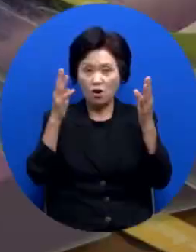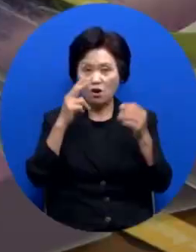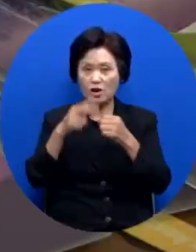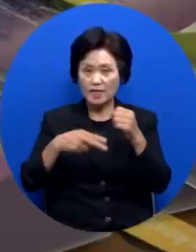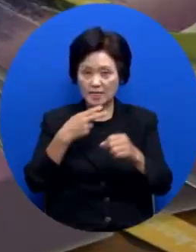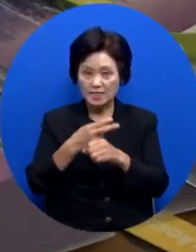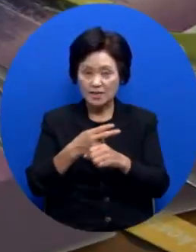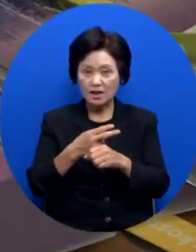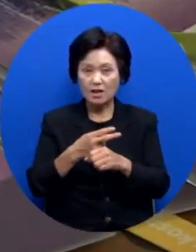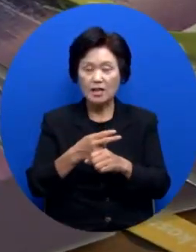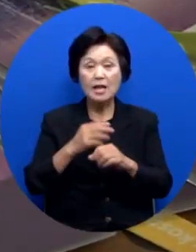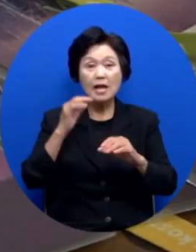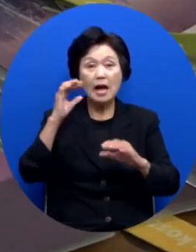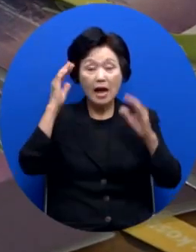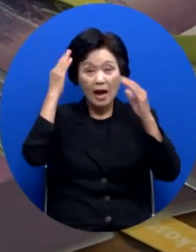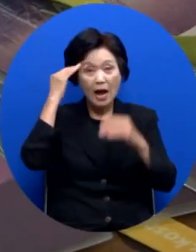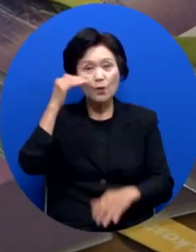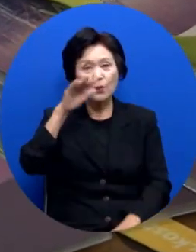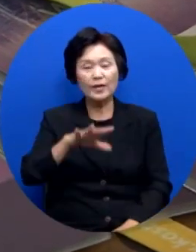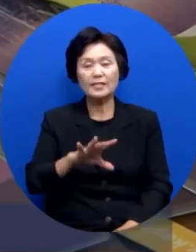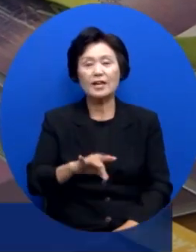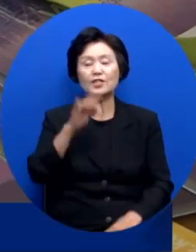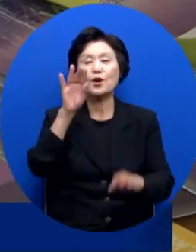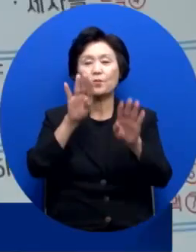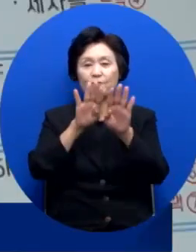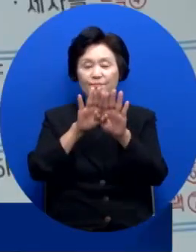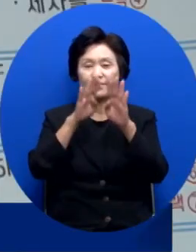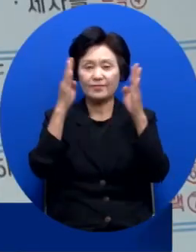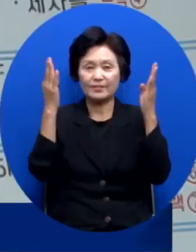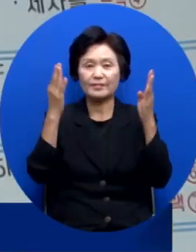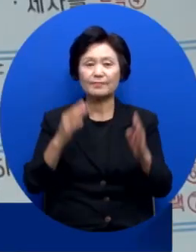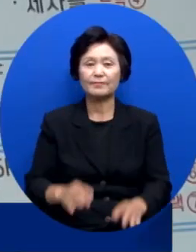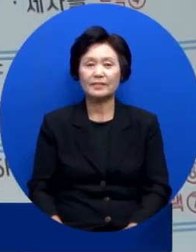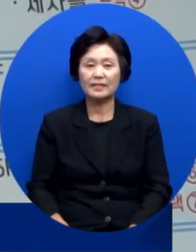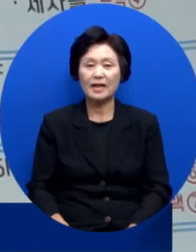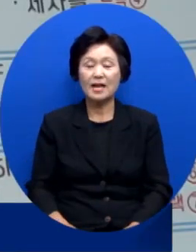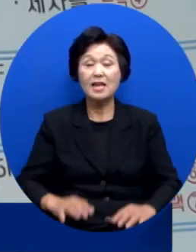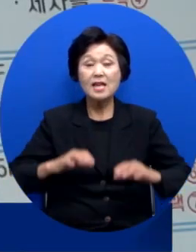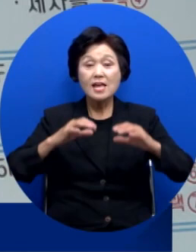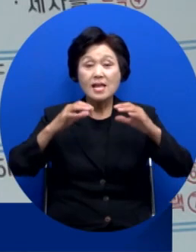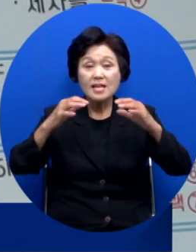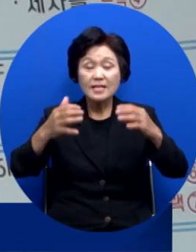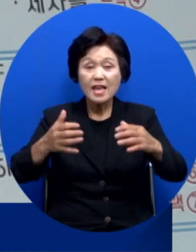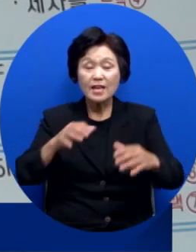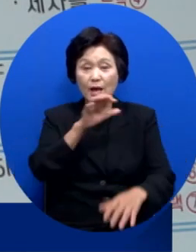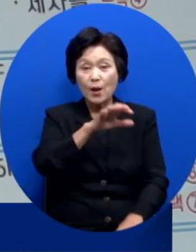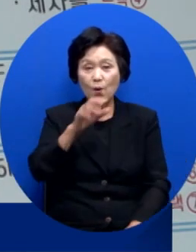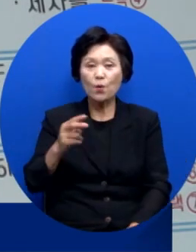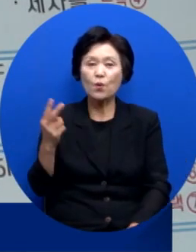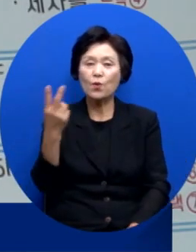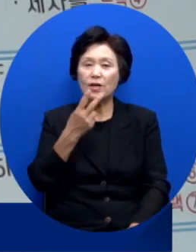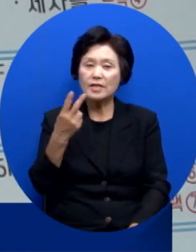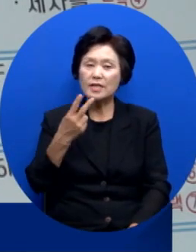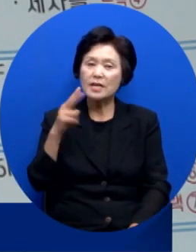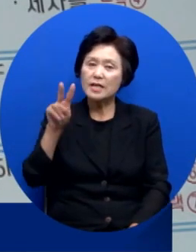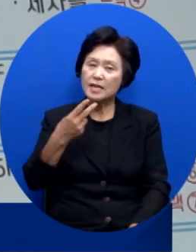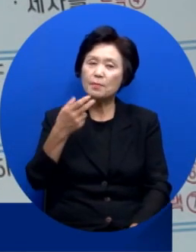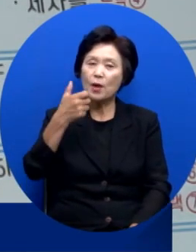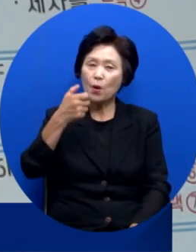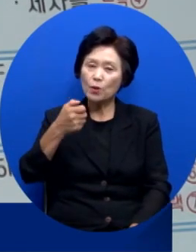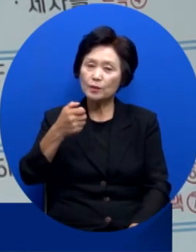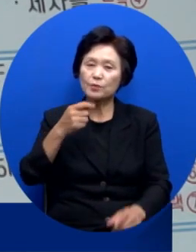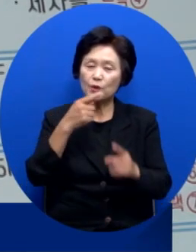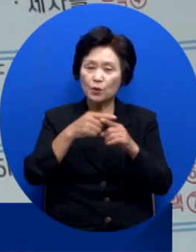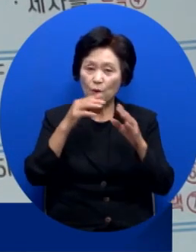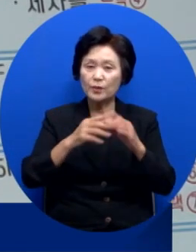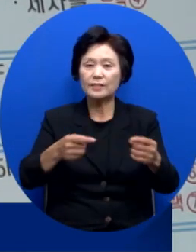첫 캠프입니다. 전 세계 약 한 250여 교회에서 참여하고 있으며 약 2천여 명의 대학 청년부